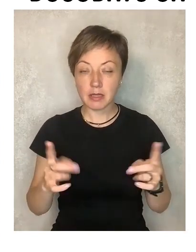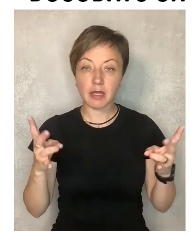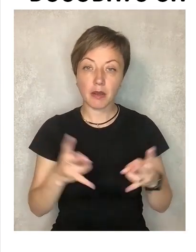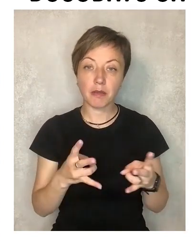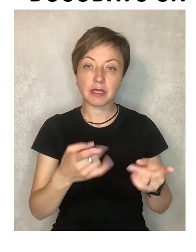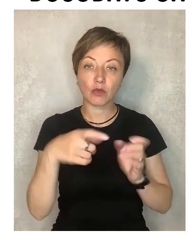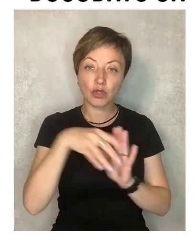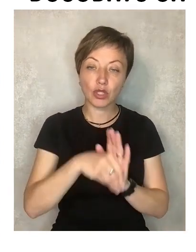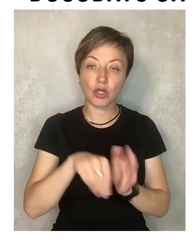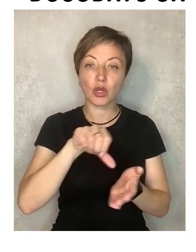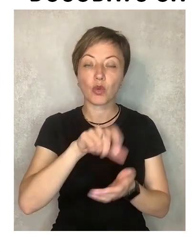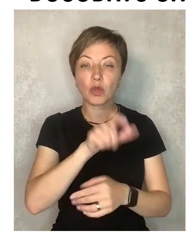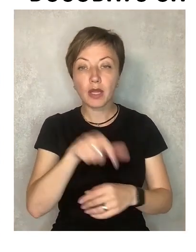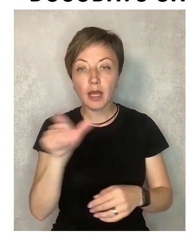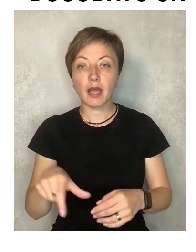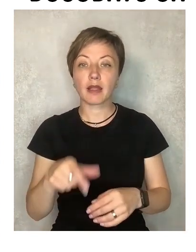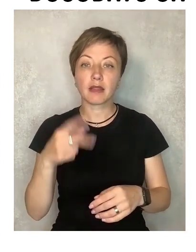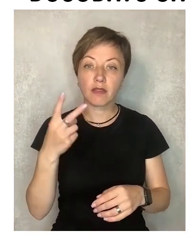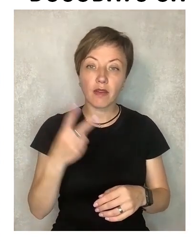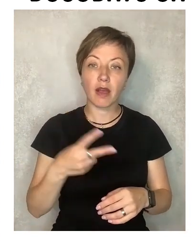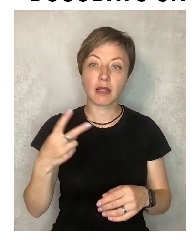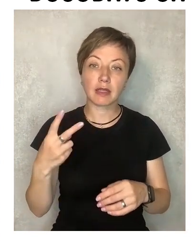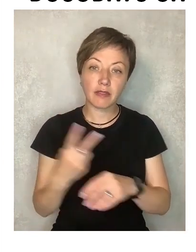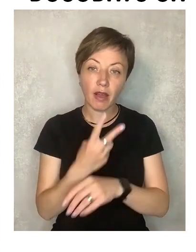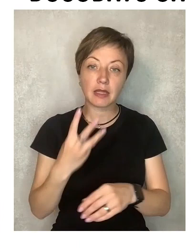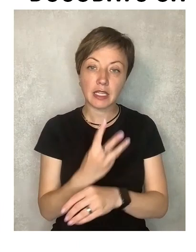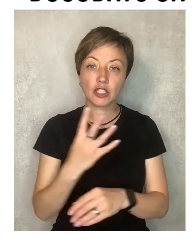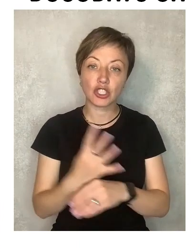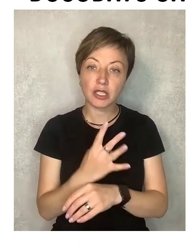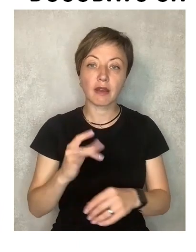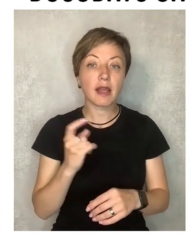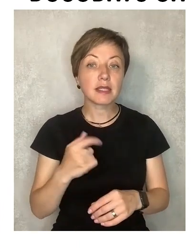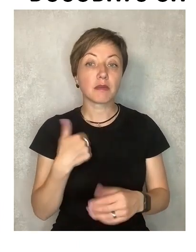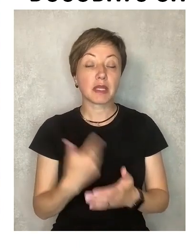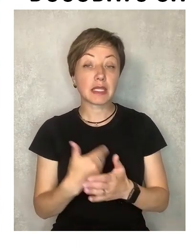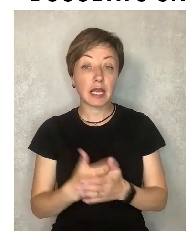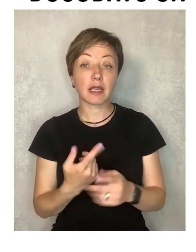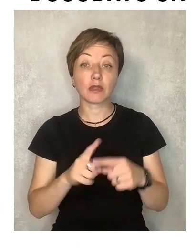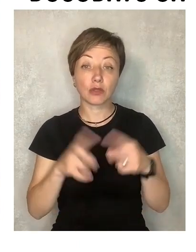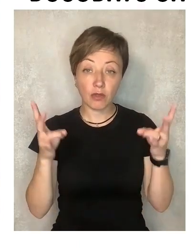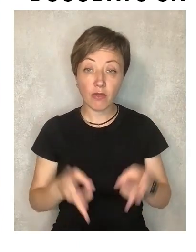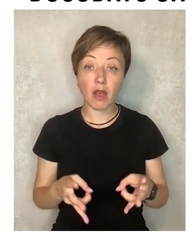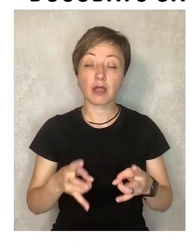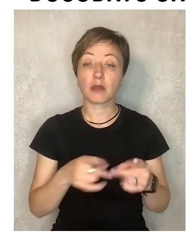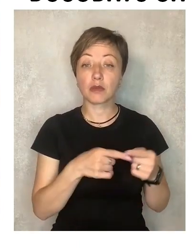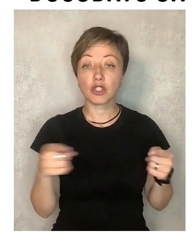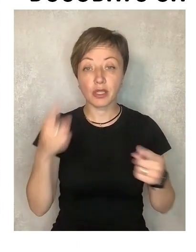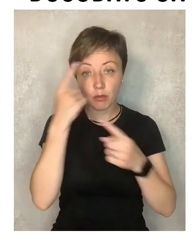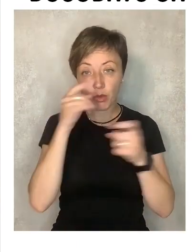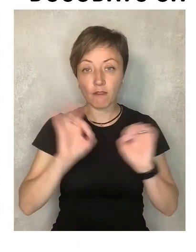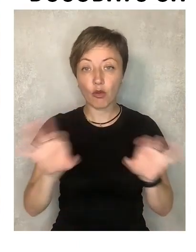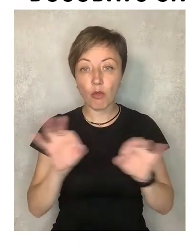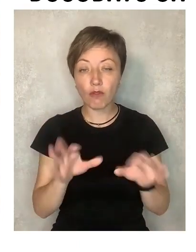людей принаймні там, не знаю, 2-3-4 рази. Але мені здається, воно того варте, тому що під час поінформованого і